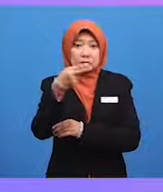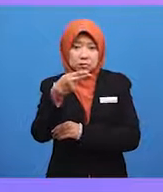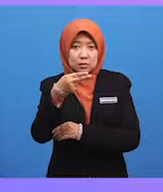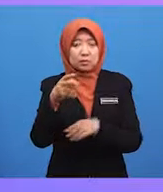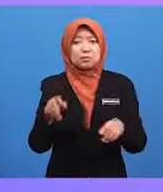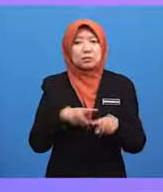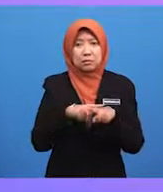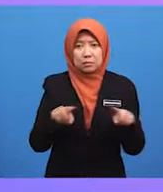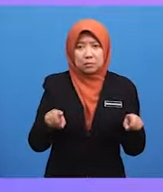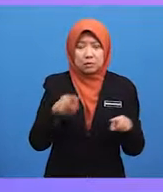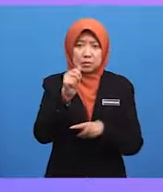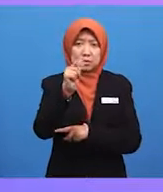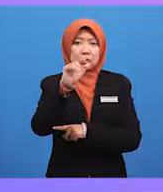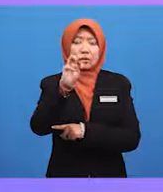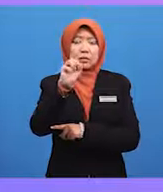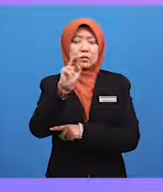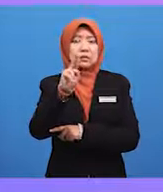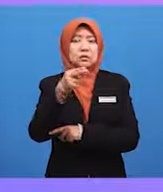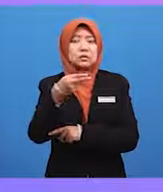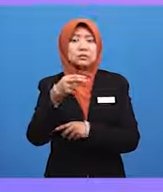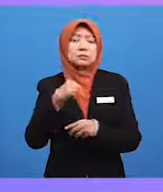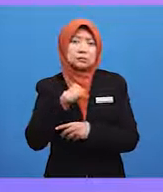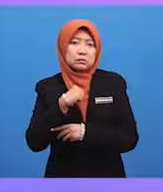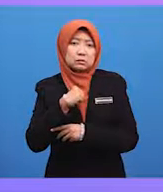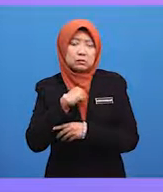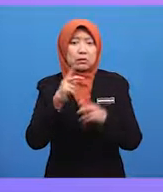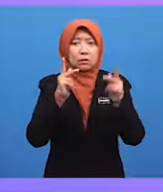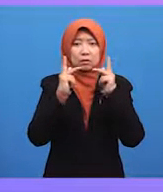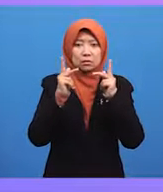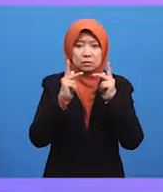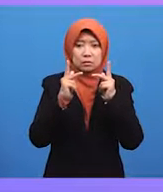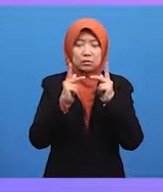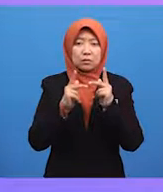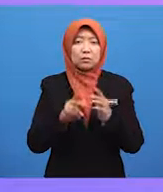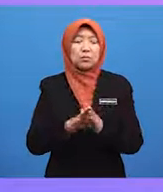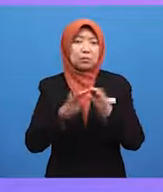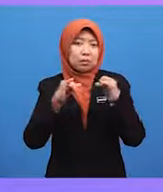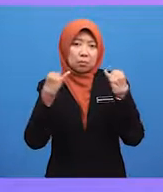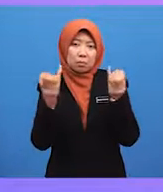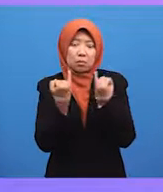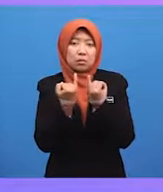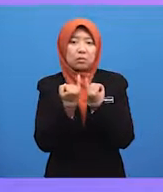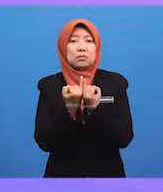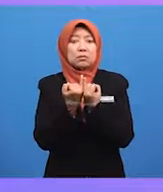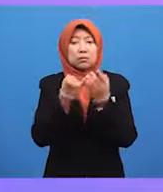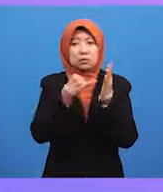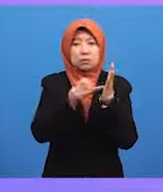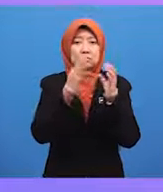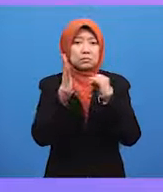Padahal Al-Masih sendiri berkata, wahai Bani Israel, sembahlah Allah, Tuhanku dan Tuhan